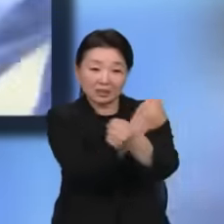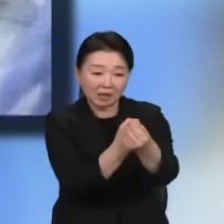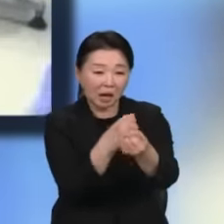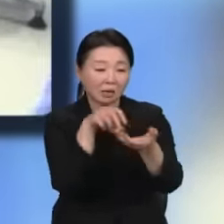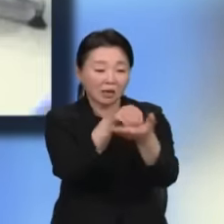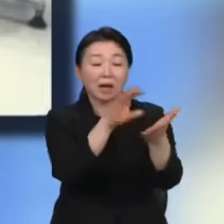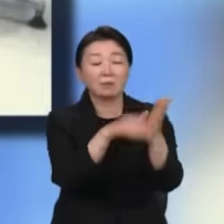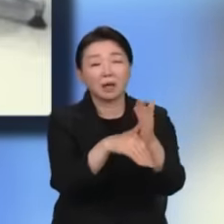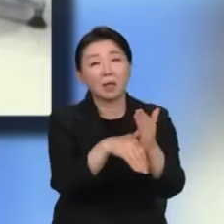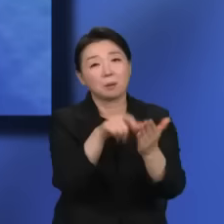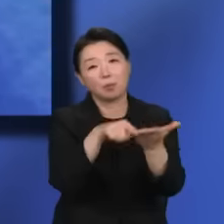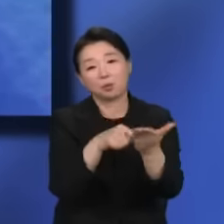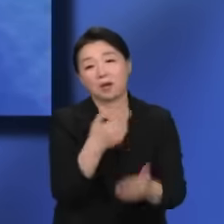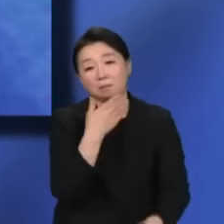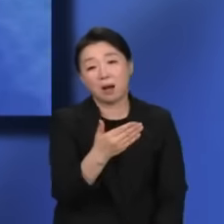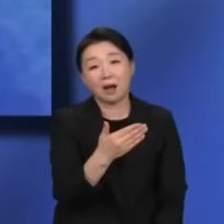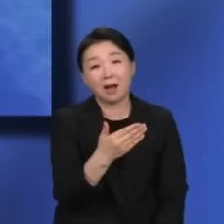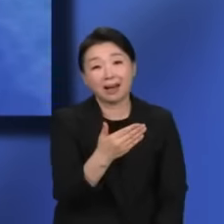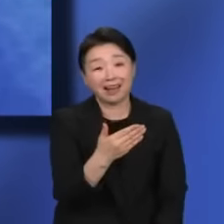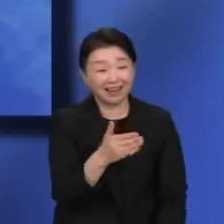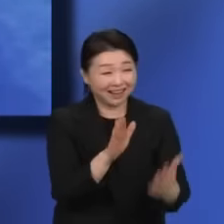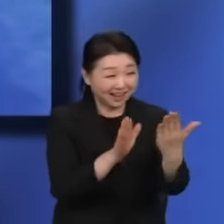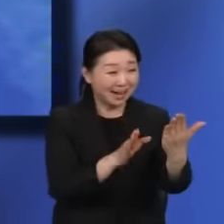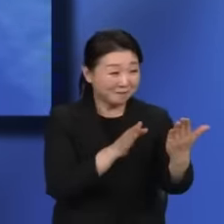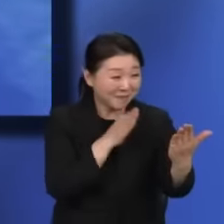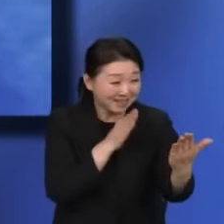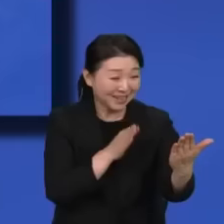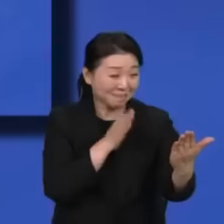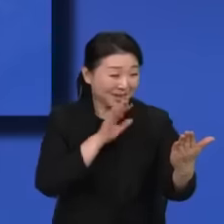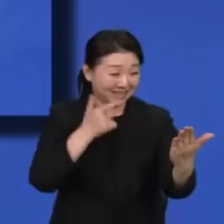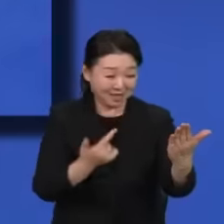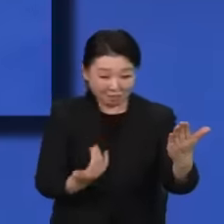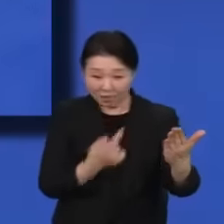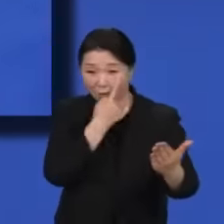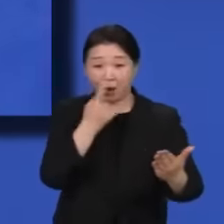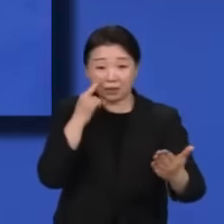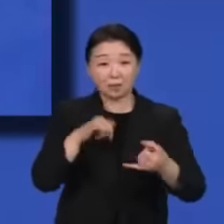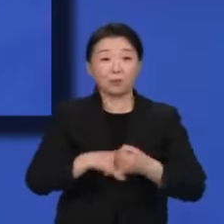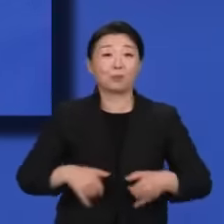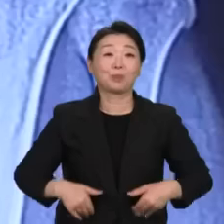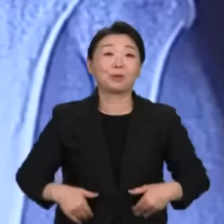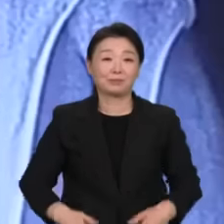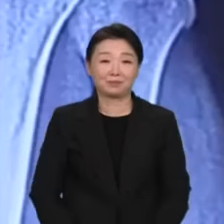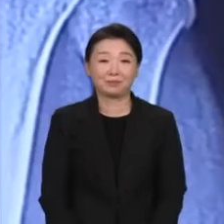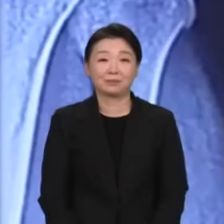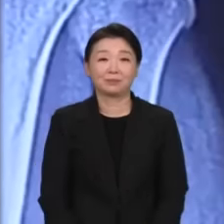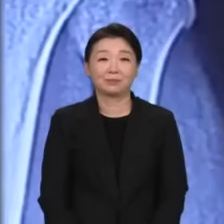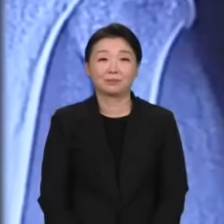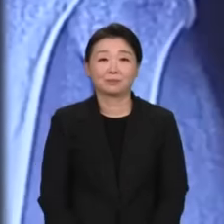보상이 가능한 만큼 대상에 해당하는지 여부는 미리 확인해야 합니다. JTBC 이상화입니다.